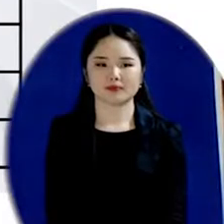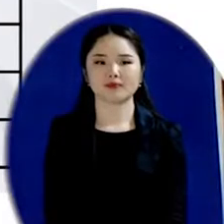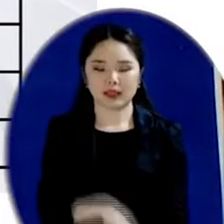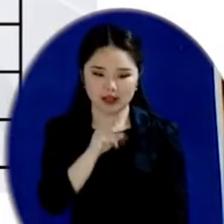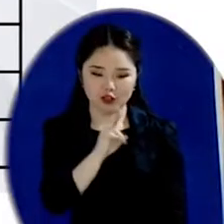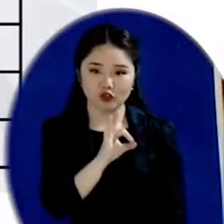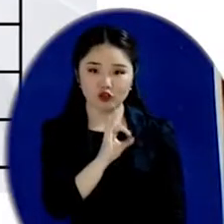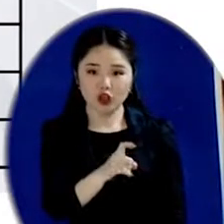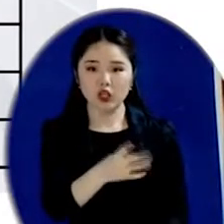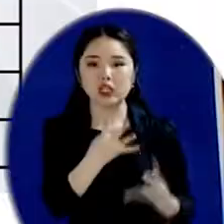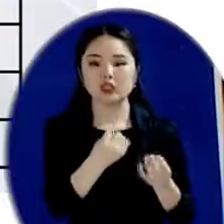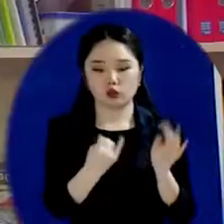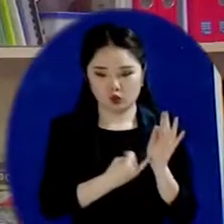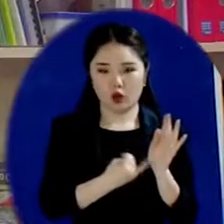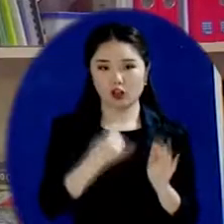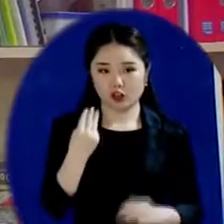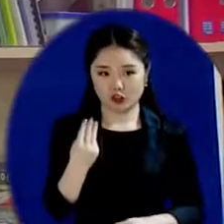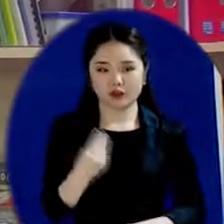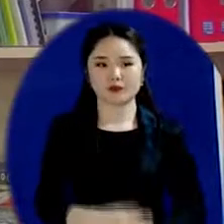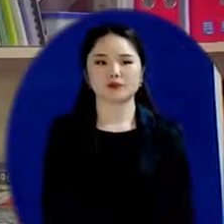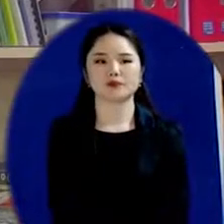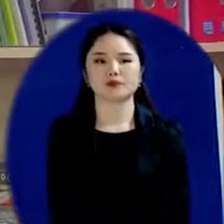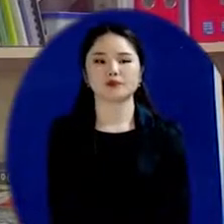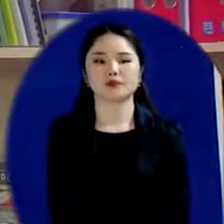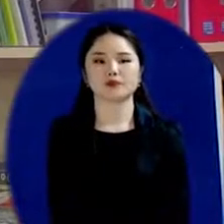цох 6 ширхэг байгаа юм байна.